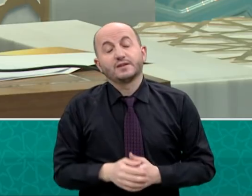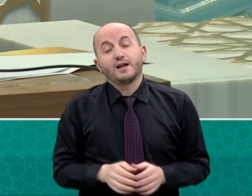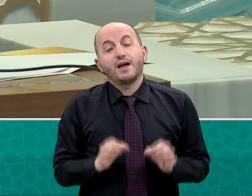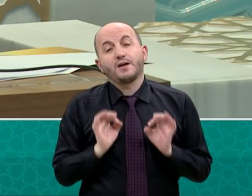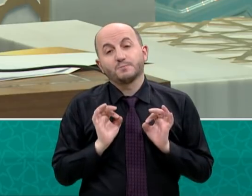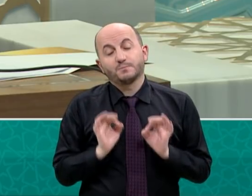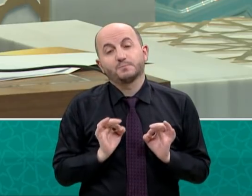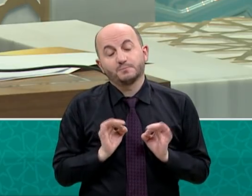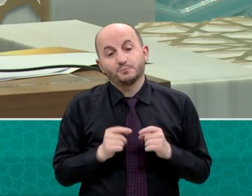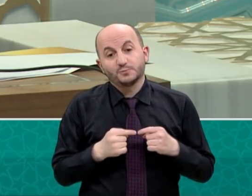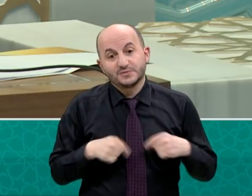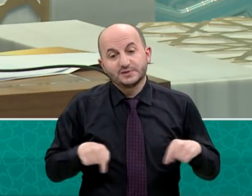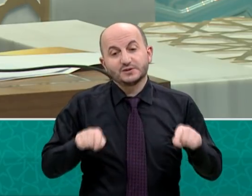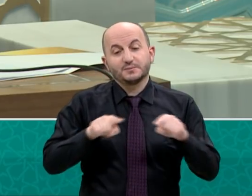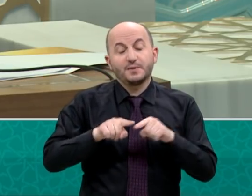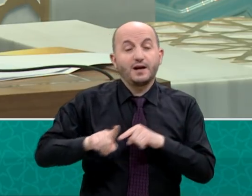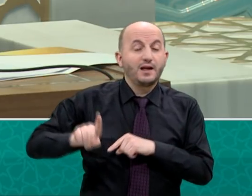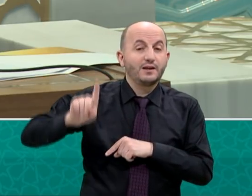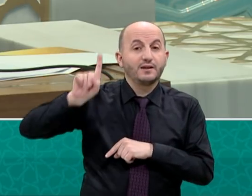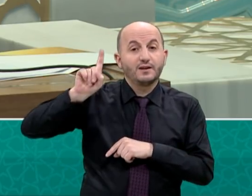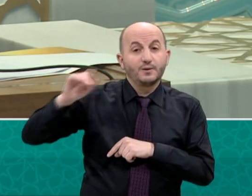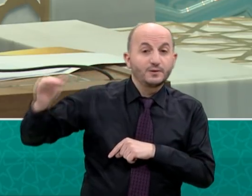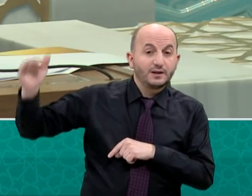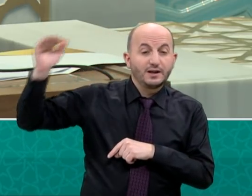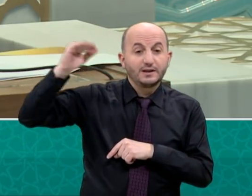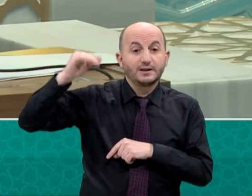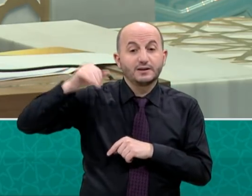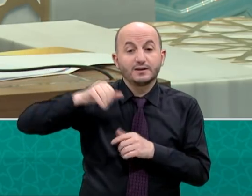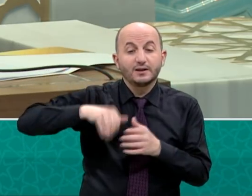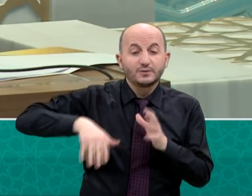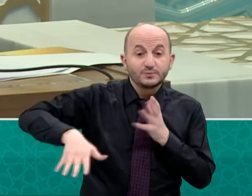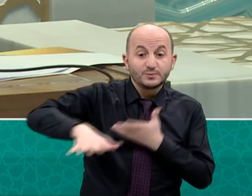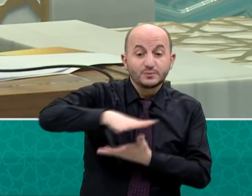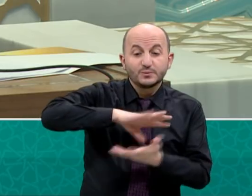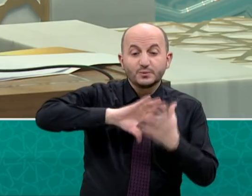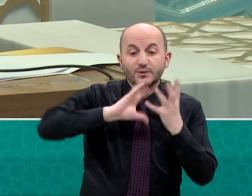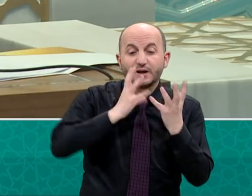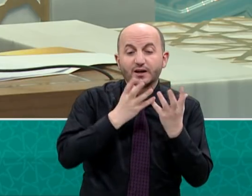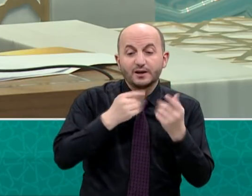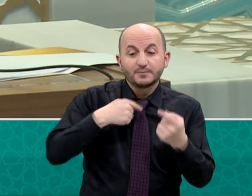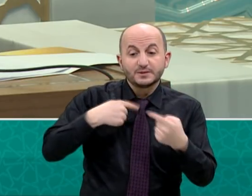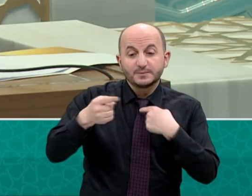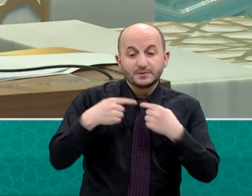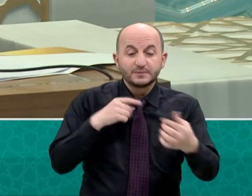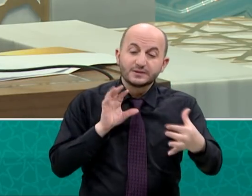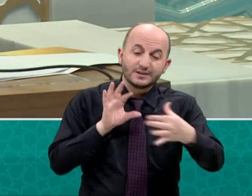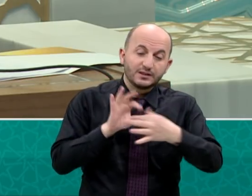hem bizim Allah-u Teala ile ve diğer mahlukat ile ve birbirimizle